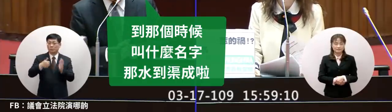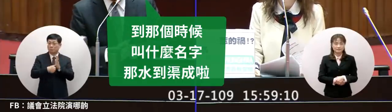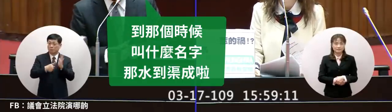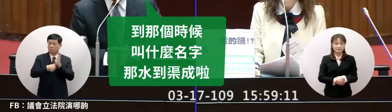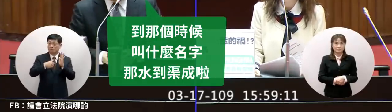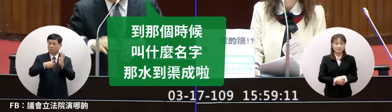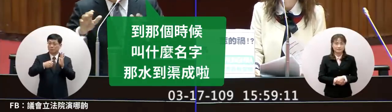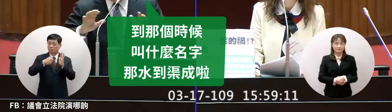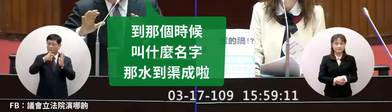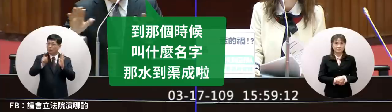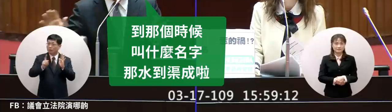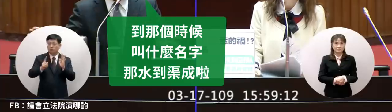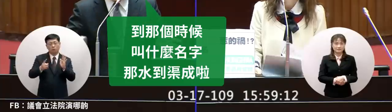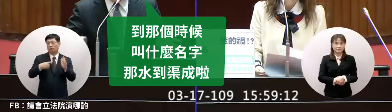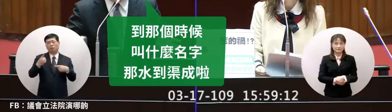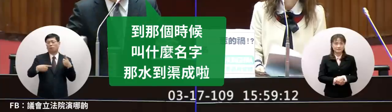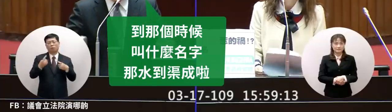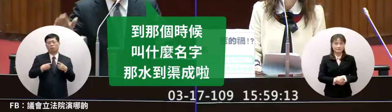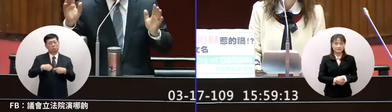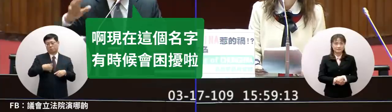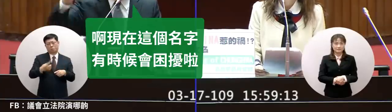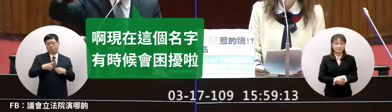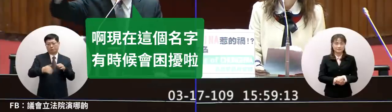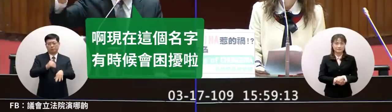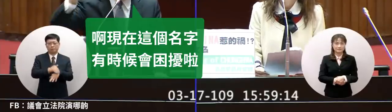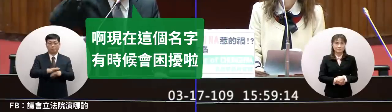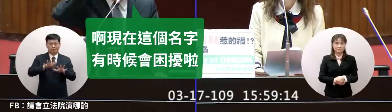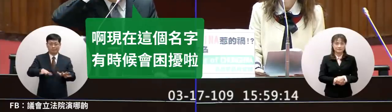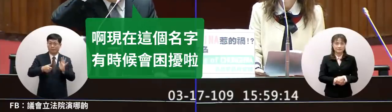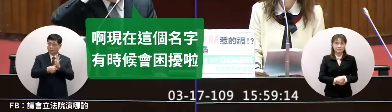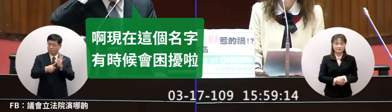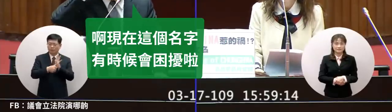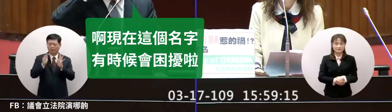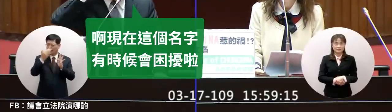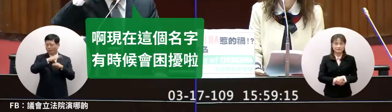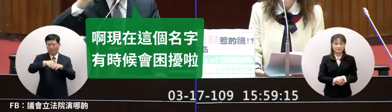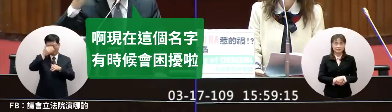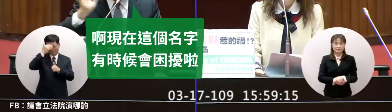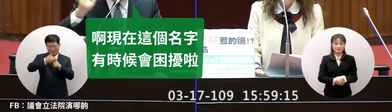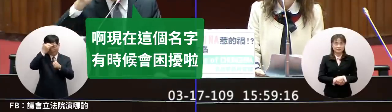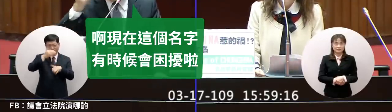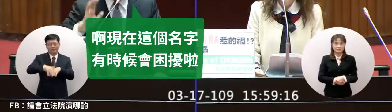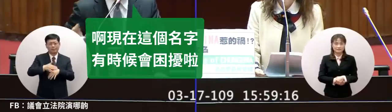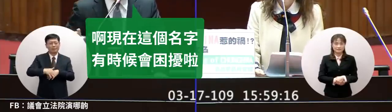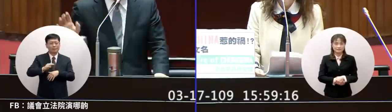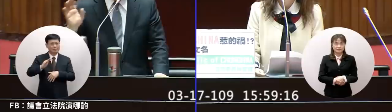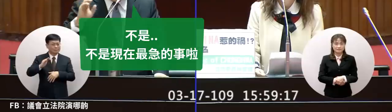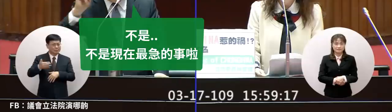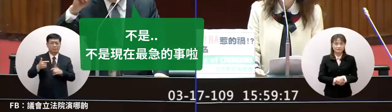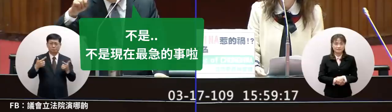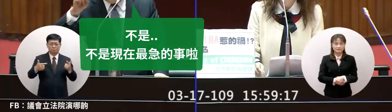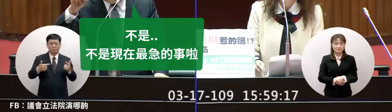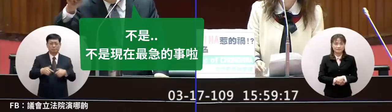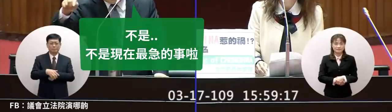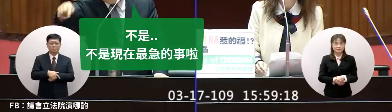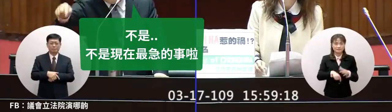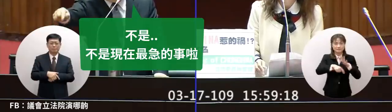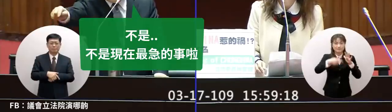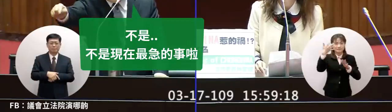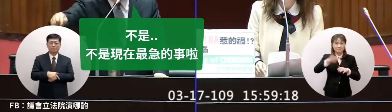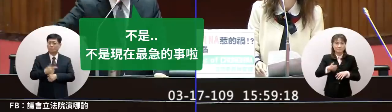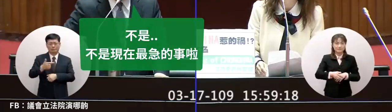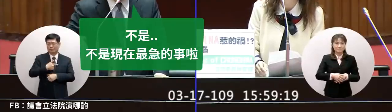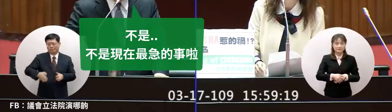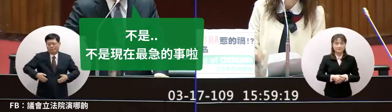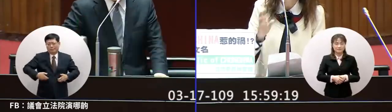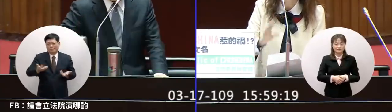么名字？那水到渠成了、啊。啊，现在这个名字有时候会困扰了，但不是 院长， 不是现